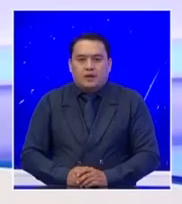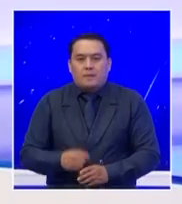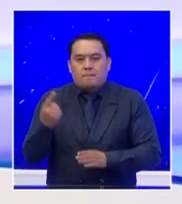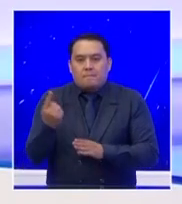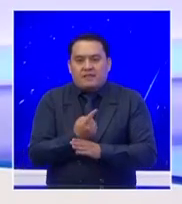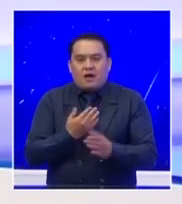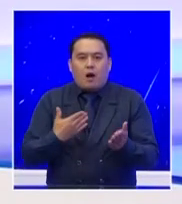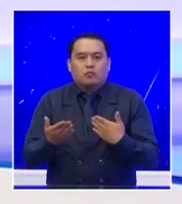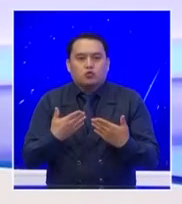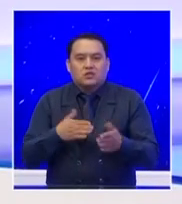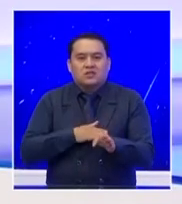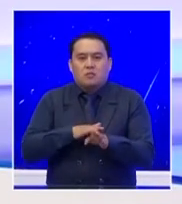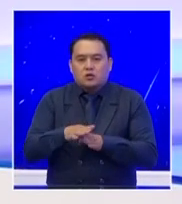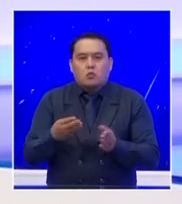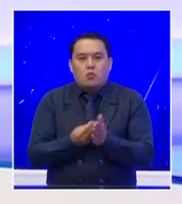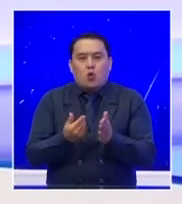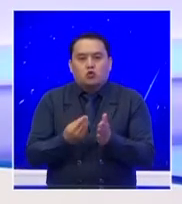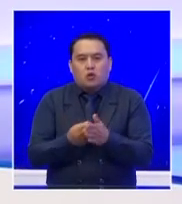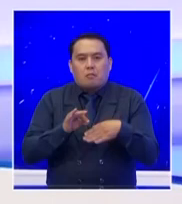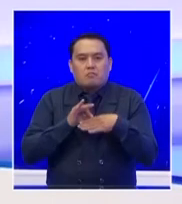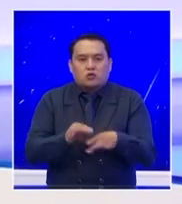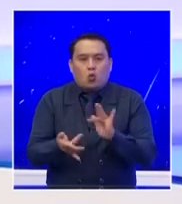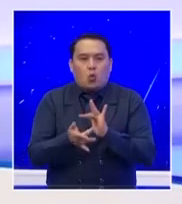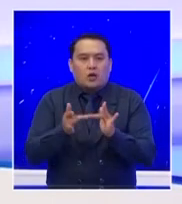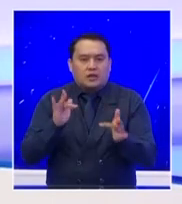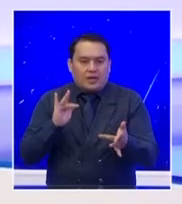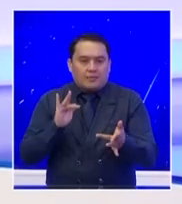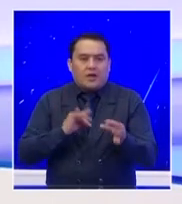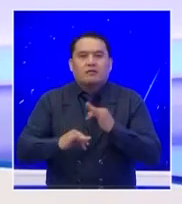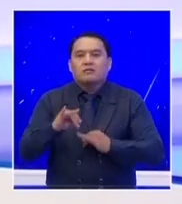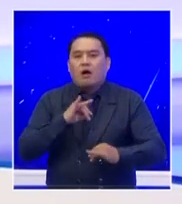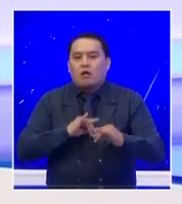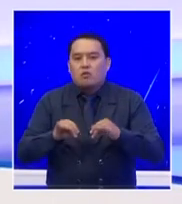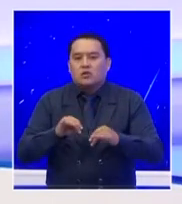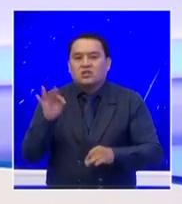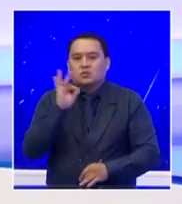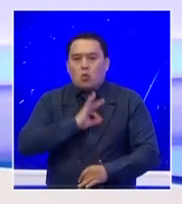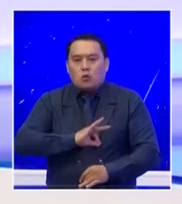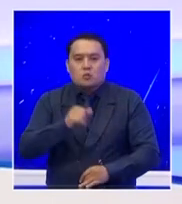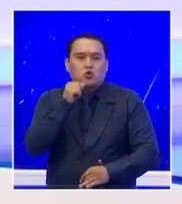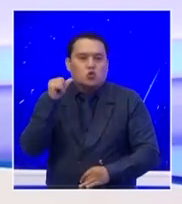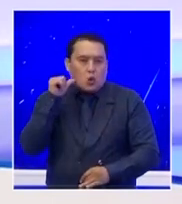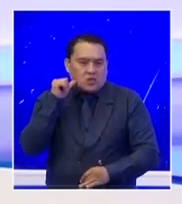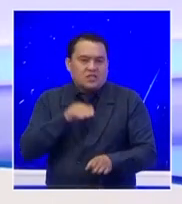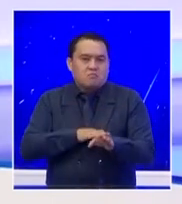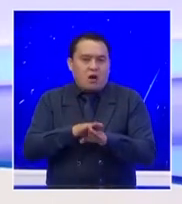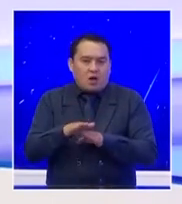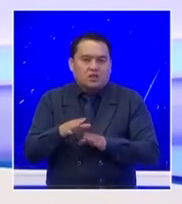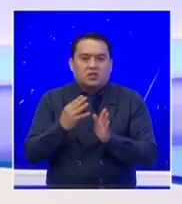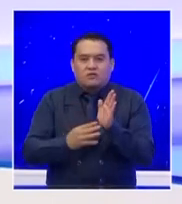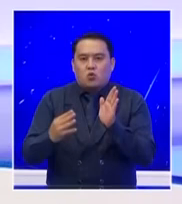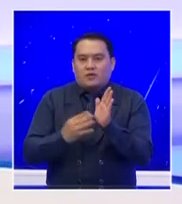Впервые обсуждение исполнения бюджета области прошло онлайн. Участники диалога обсудили освоение за прошлый год. Исполнение